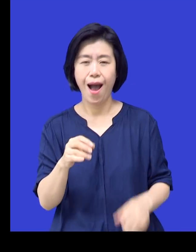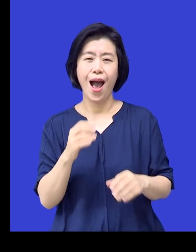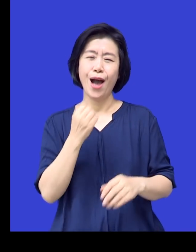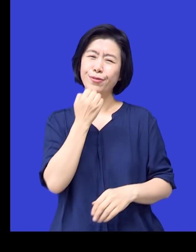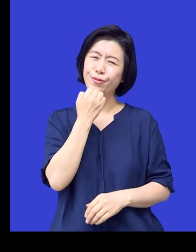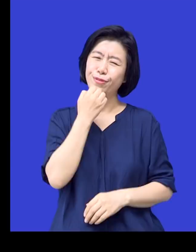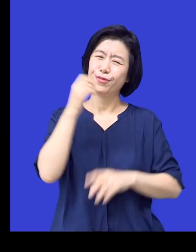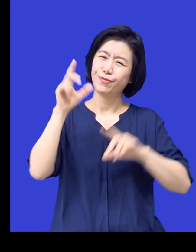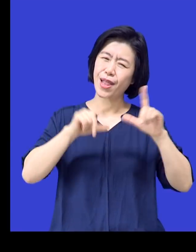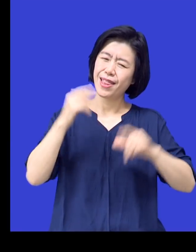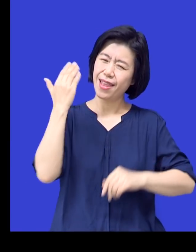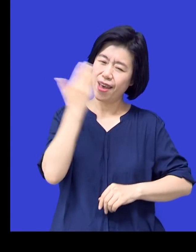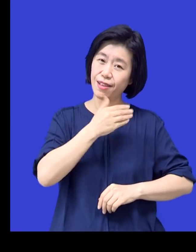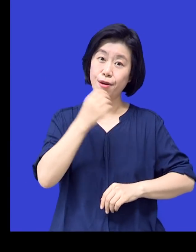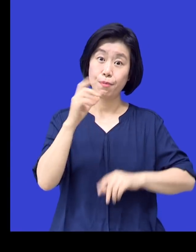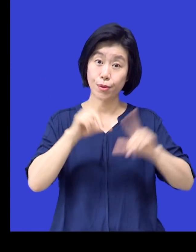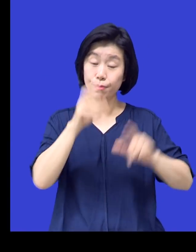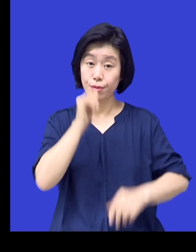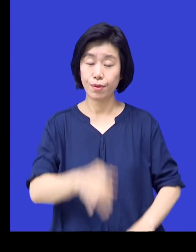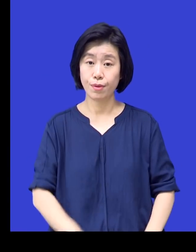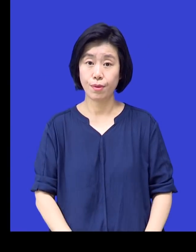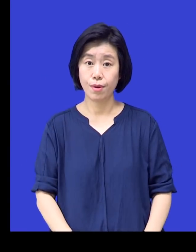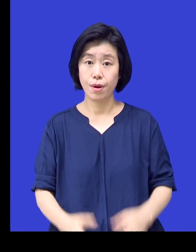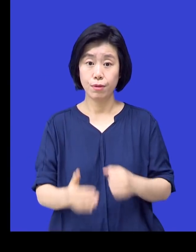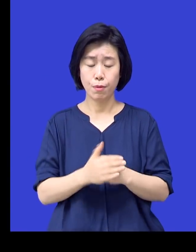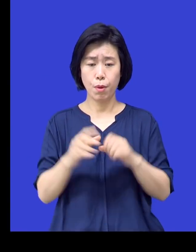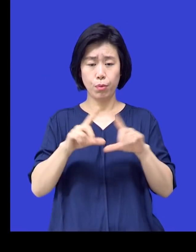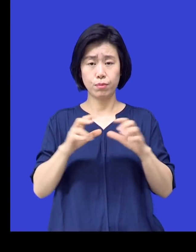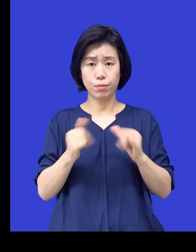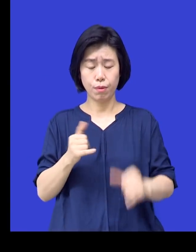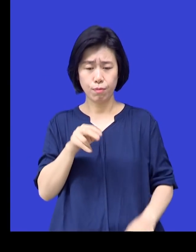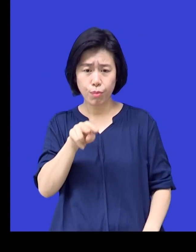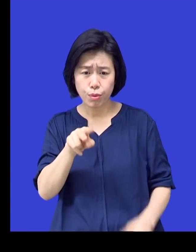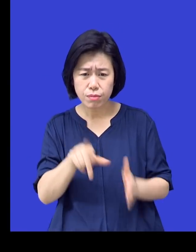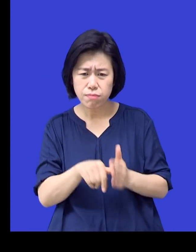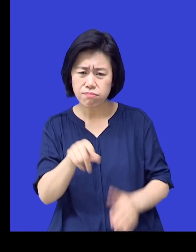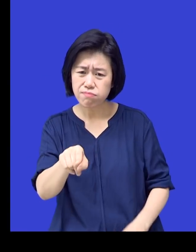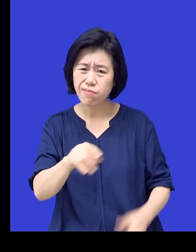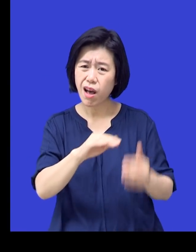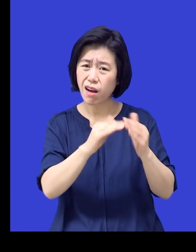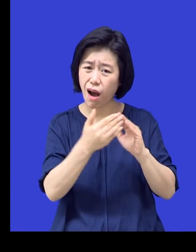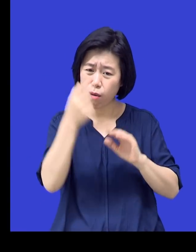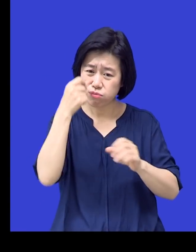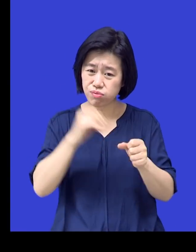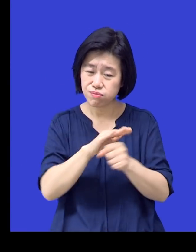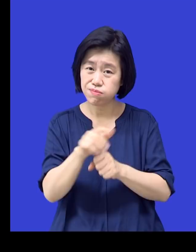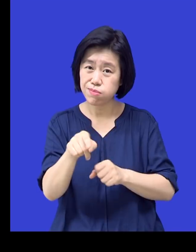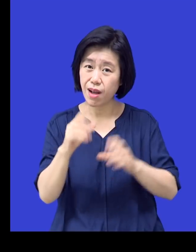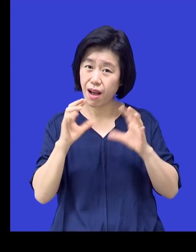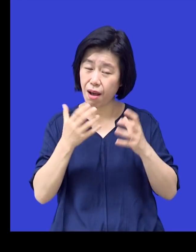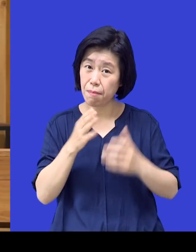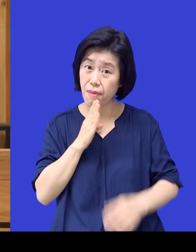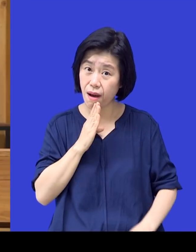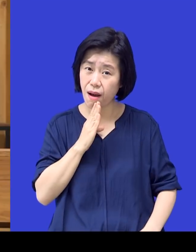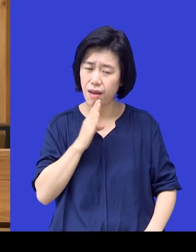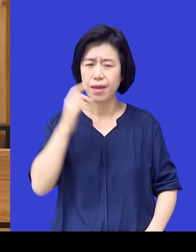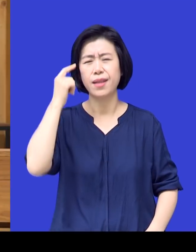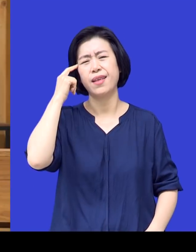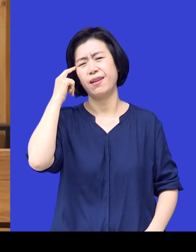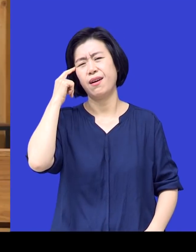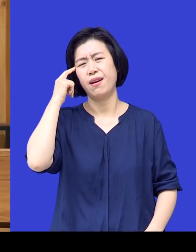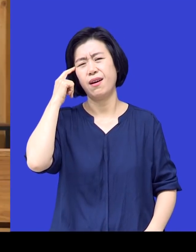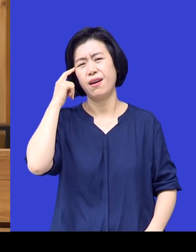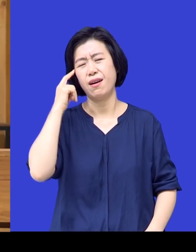아이 맞아요? 맞아요. 영훈 형제도 네네네. 처음 갔을 때 네네. 이게 연결이 안 됐잖아요. 네네네. 교회 안에서 만나는 애들은 너무 밝고 네.